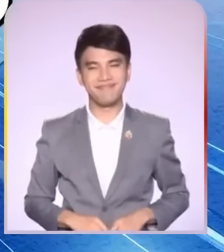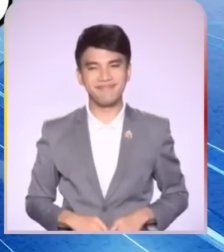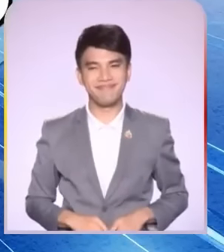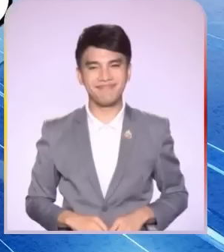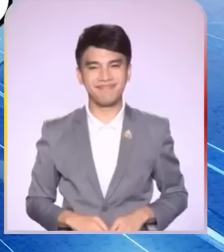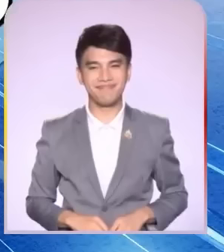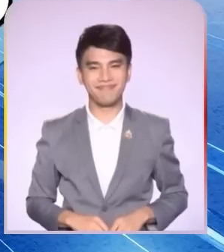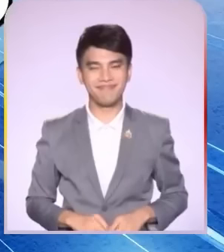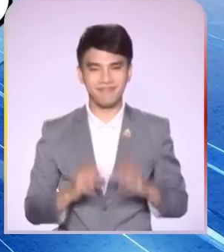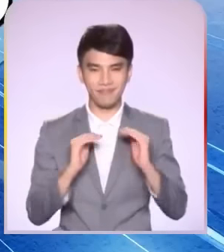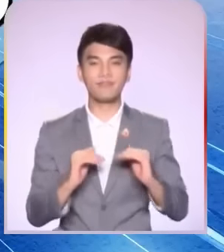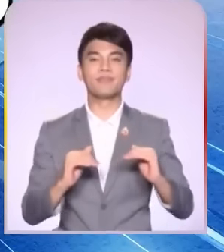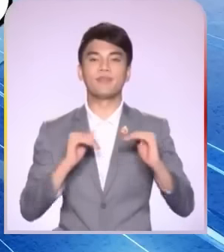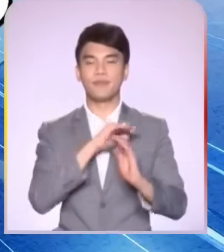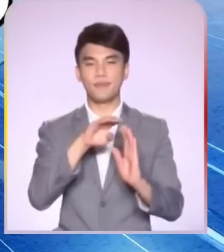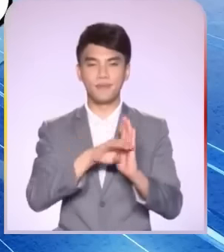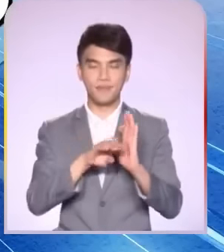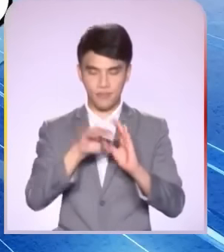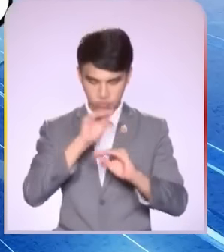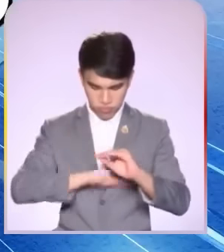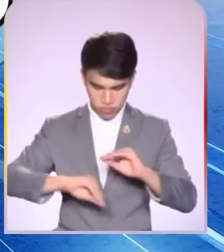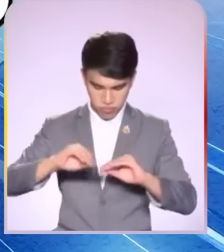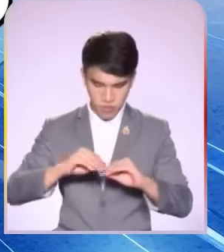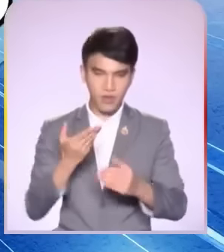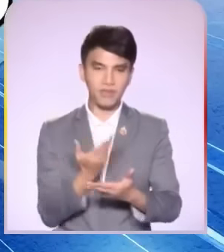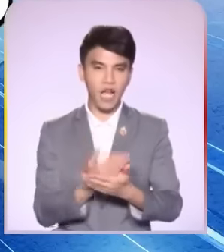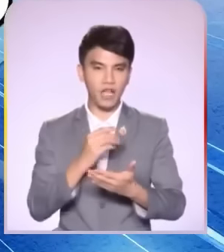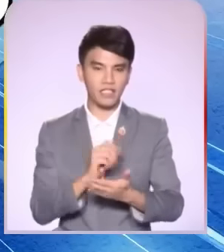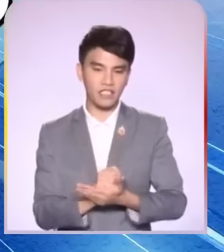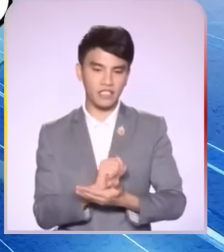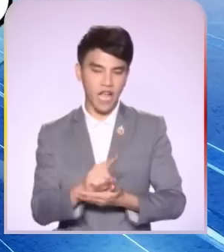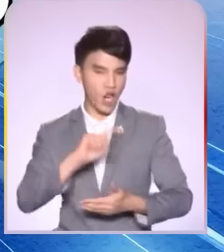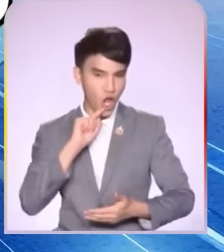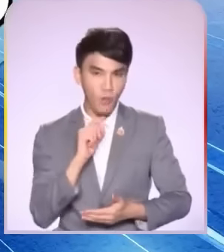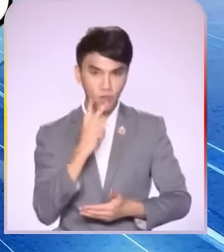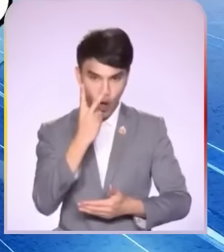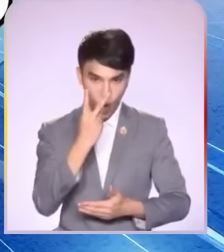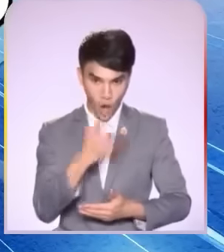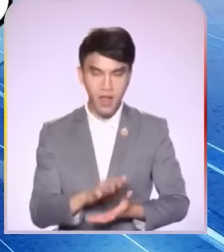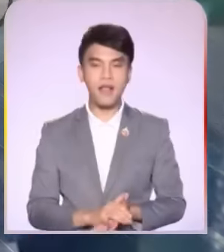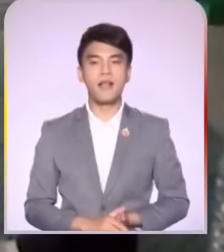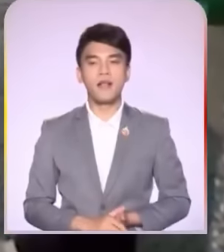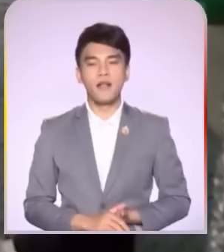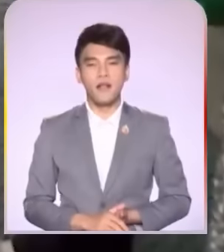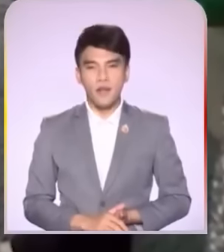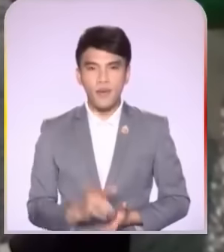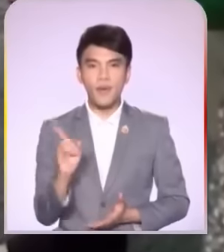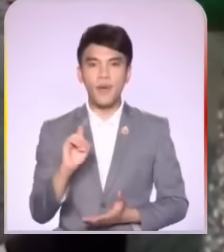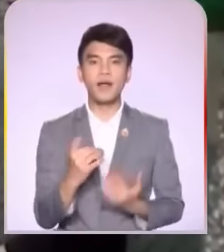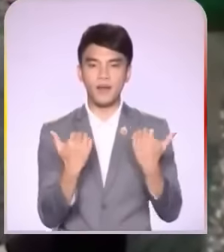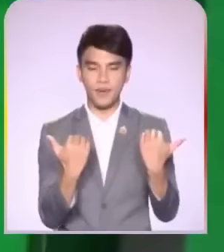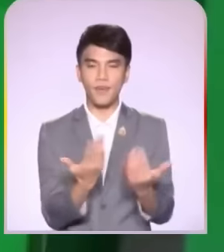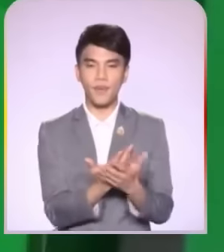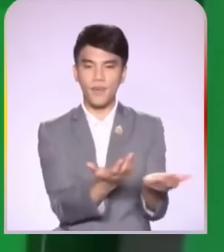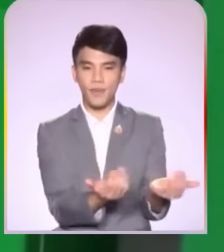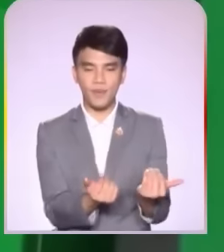มครับมาอีกความคืบหน้าหนึ่งการแจกเงินในเฟส2ฮะ อันนี้เฟสแรกผ่านไปฮะถ ู กต้องไหมครับอันนี้เตรียมรับกันเลยนะ